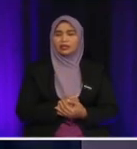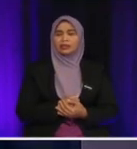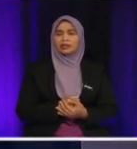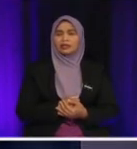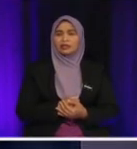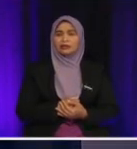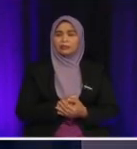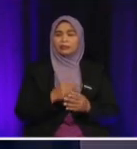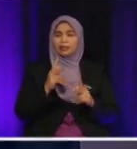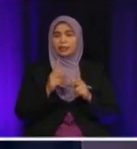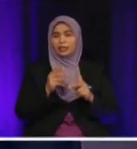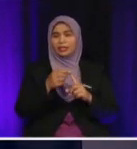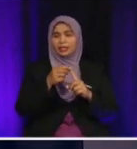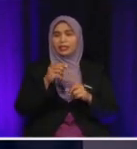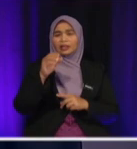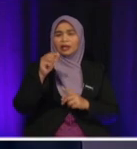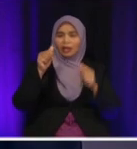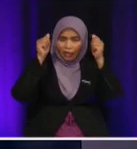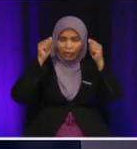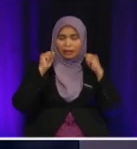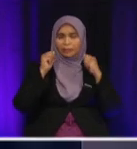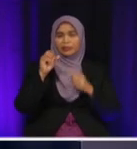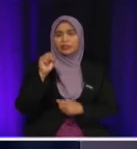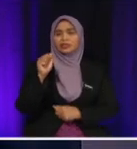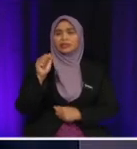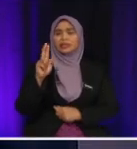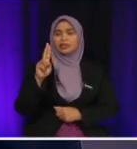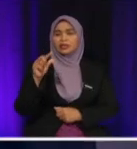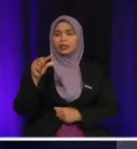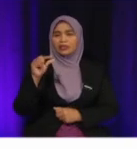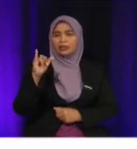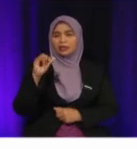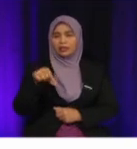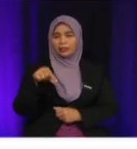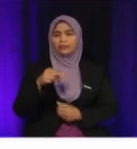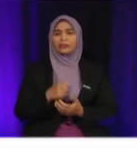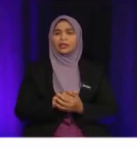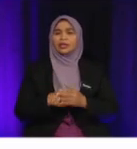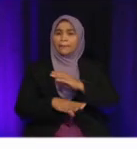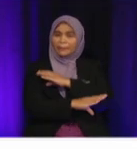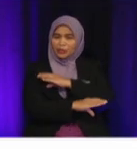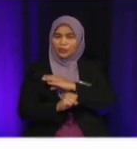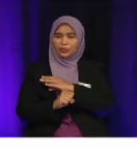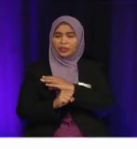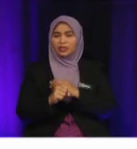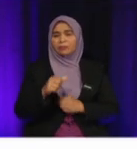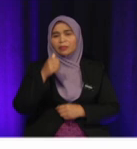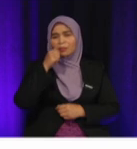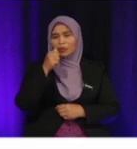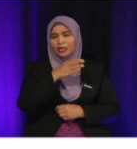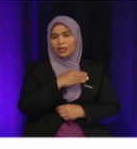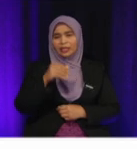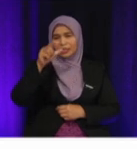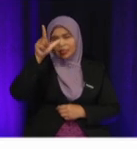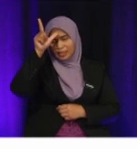sariqah. Sariqah ataupun as-sariqah, as-sariqah was-sariqah tu dalam Quran katakan. Pencuri lelaki dan juga pencuri perempuan.